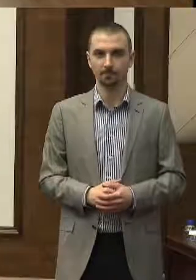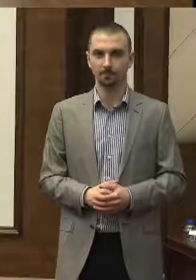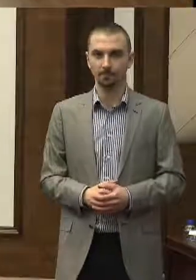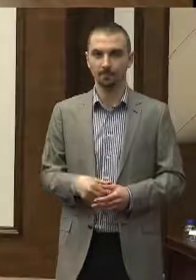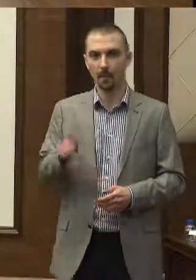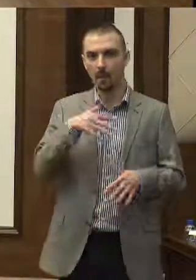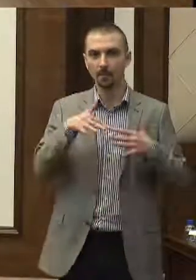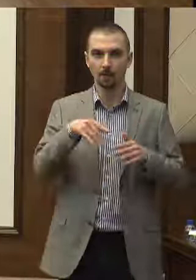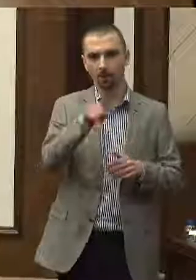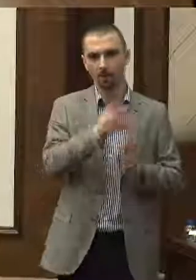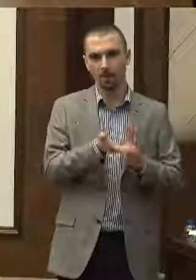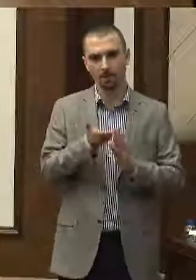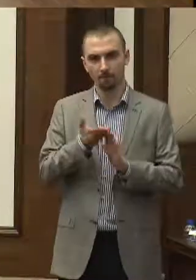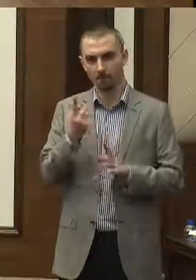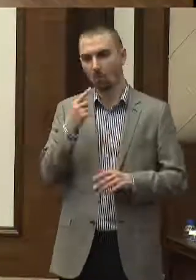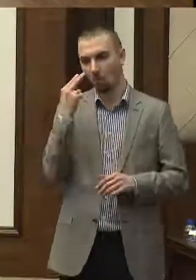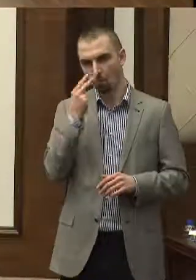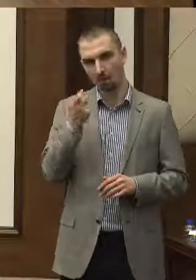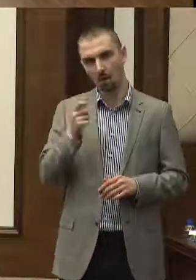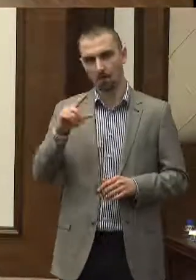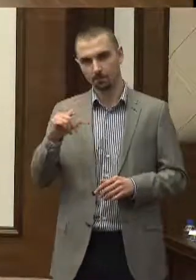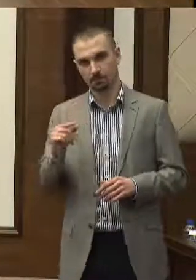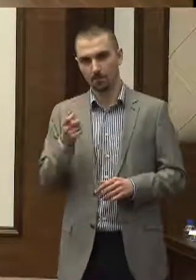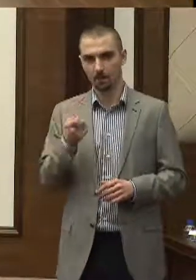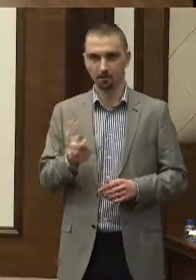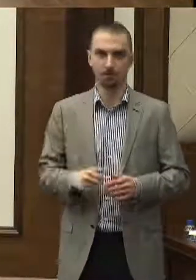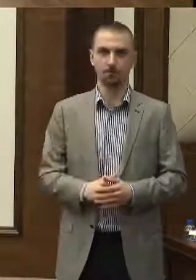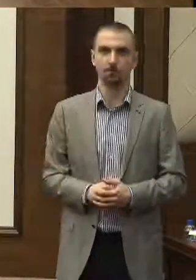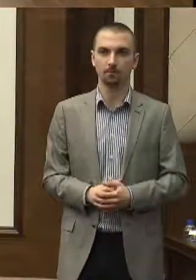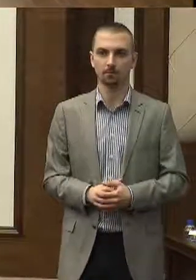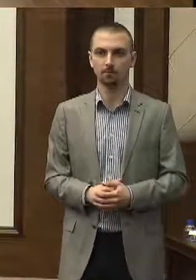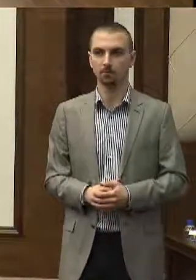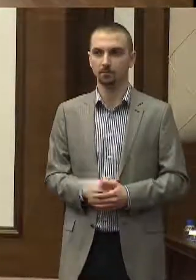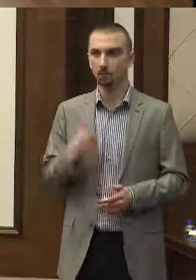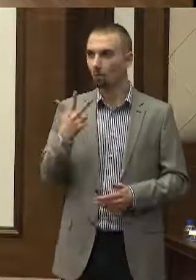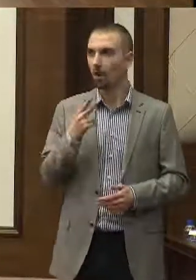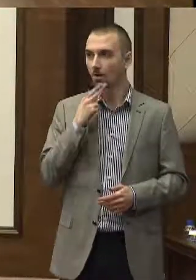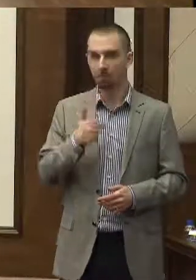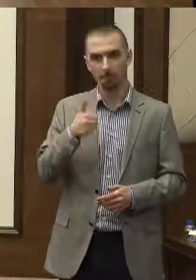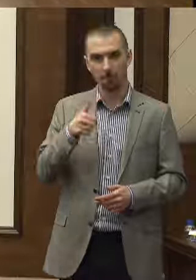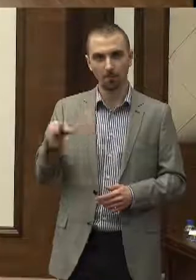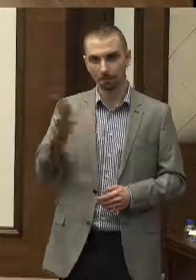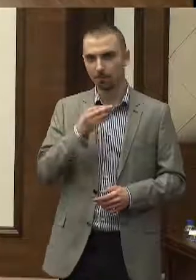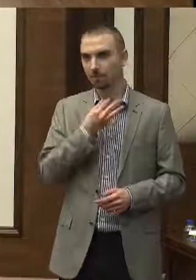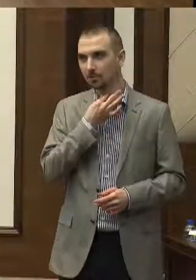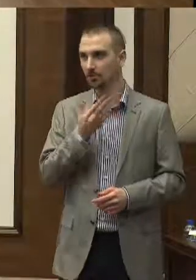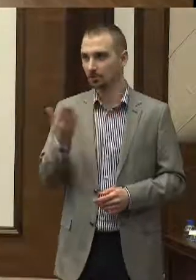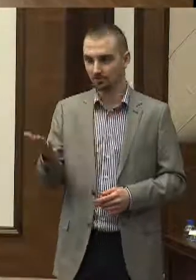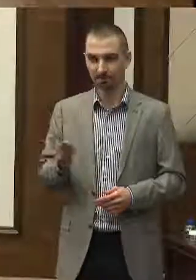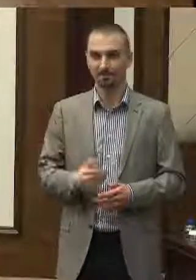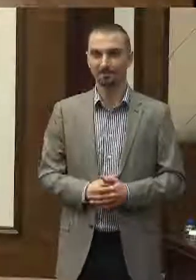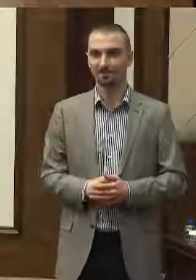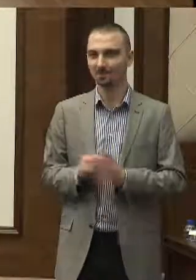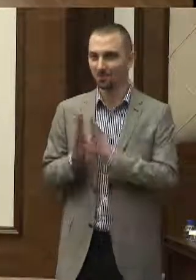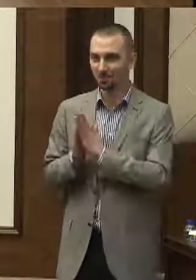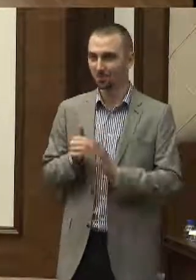her diğer iki başkanımıza, sivil toplum kuruluşu 3 kadın başkanımıza özellikle teşekkür ediyorum. Ben,